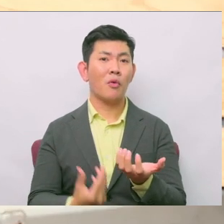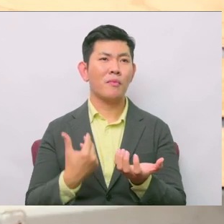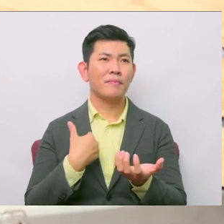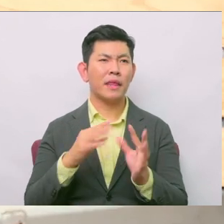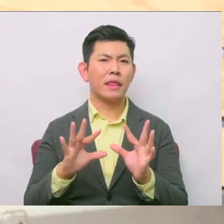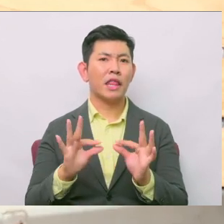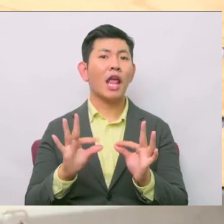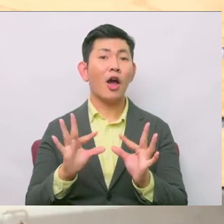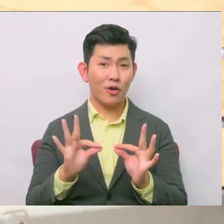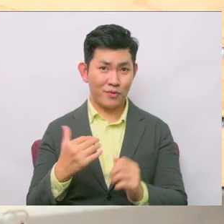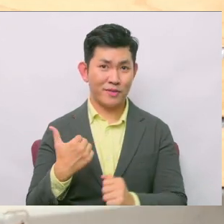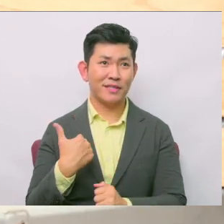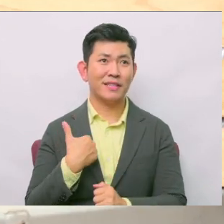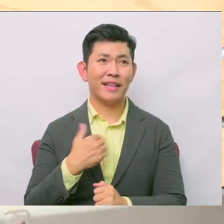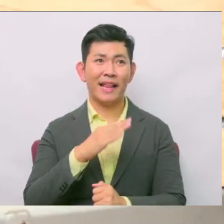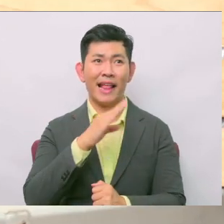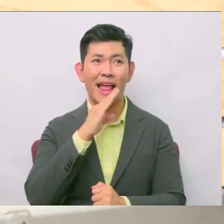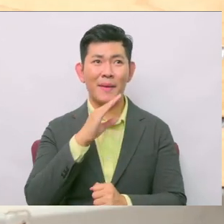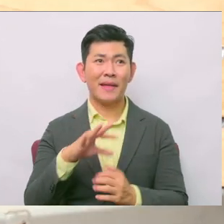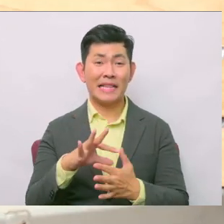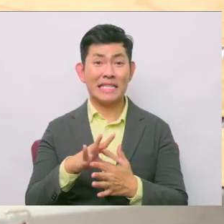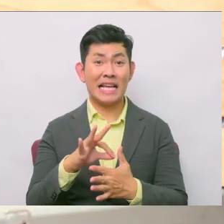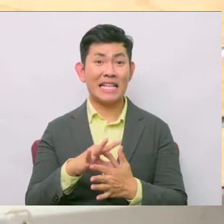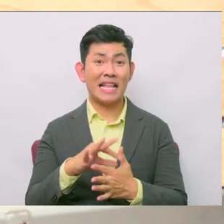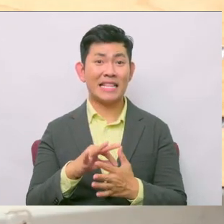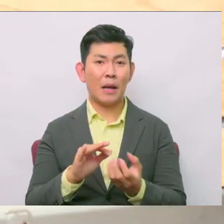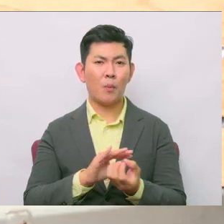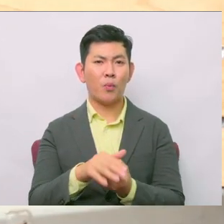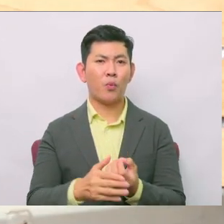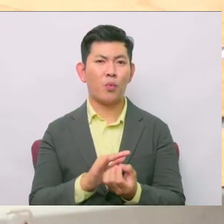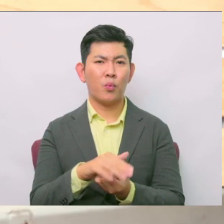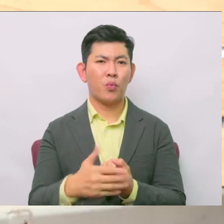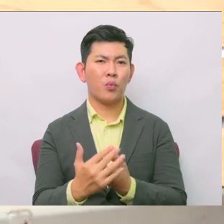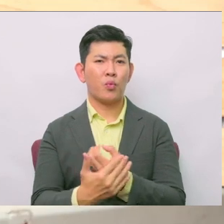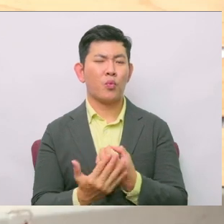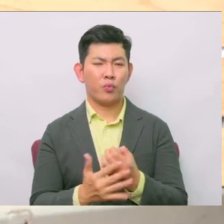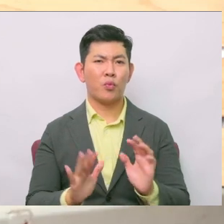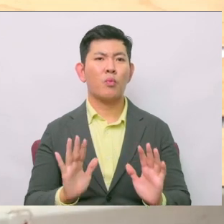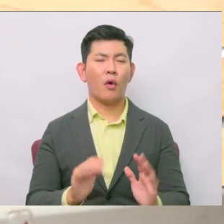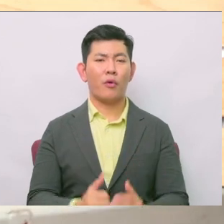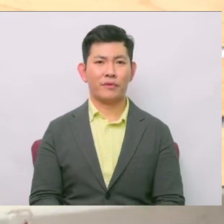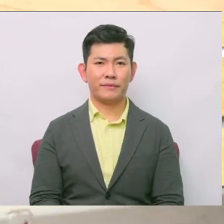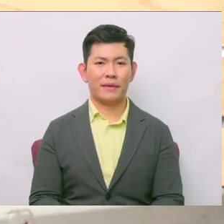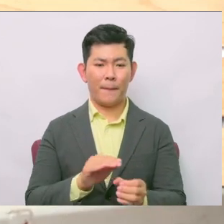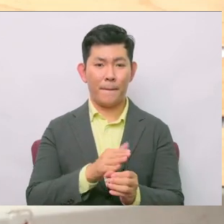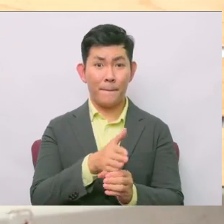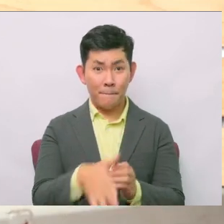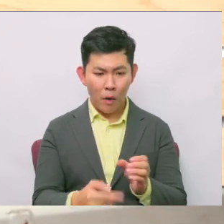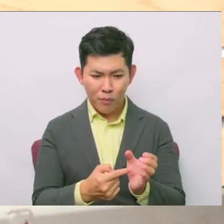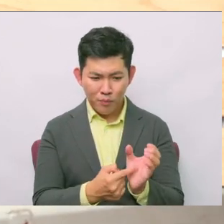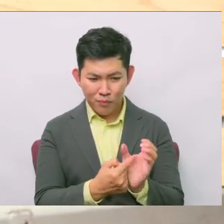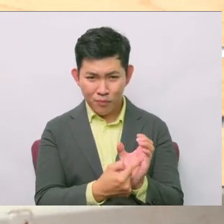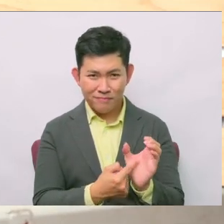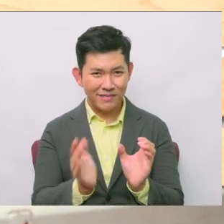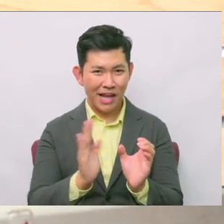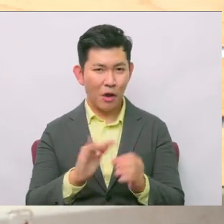หนืดถ้าเราใส่ตัวเนื้อมะกรูดไปด้วย ค่ะ ค่ะ เพราะนั้นก็จะเน้นในเรื่องของ ผิว มากกว่านะคะเพื่อที่เราจะได้ใน